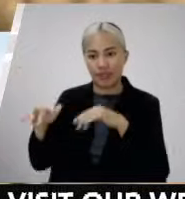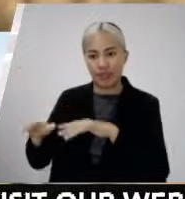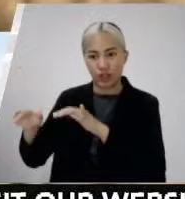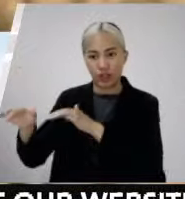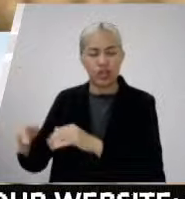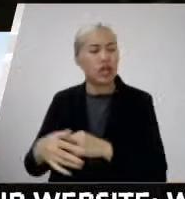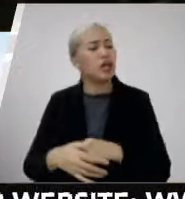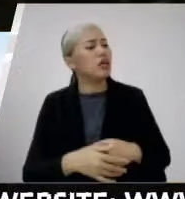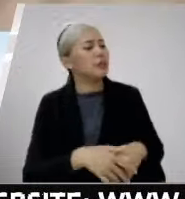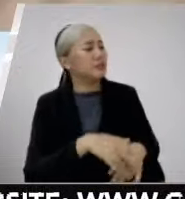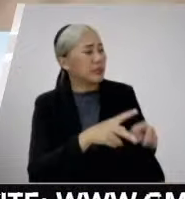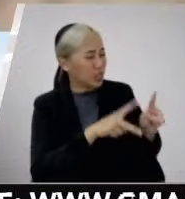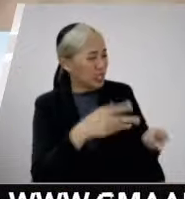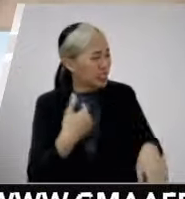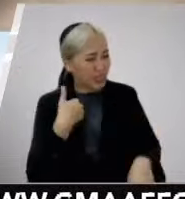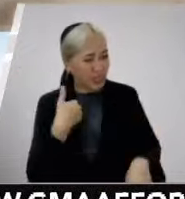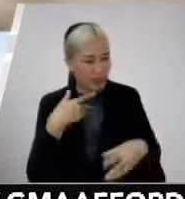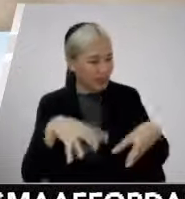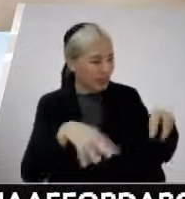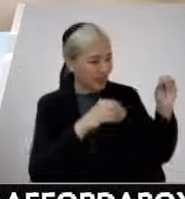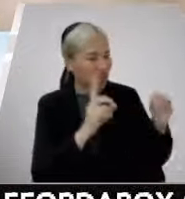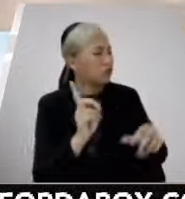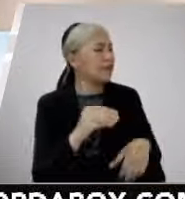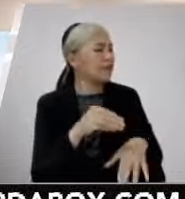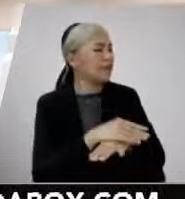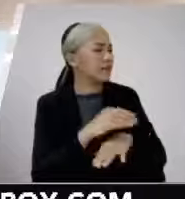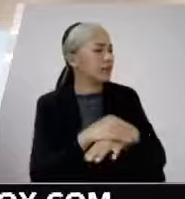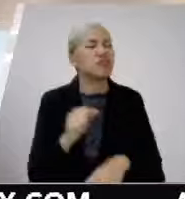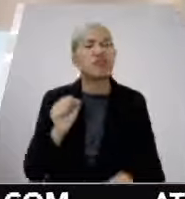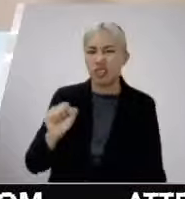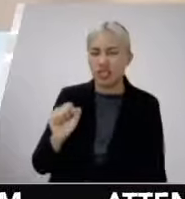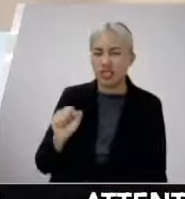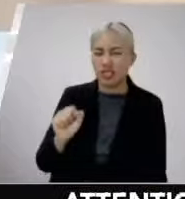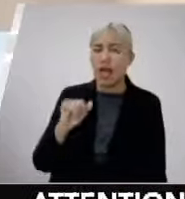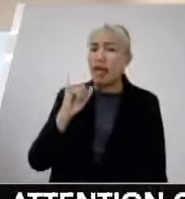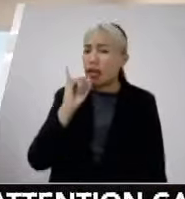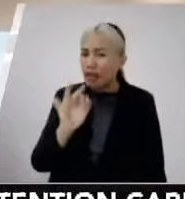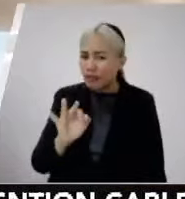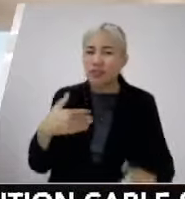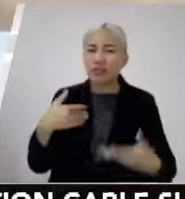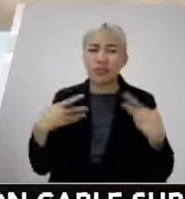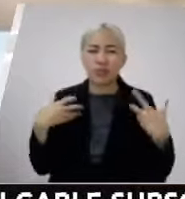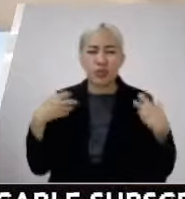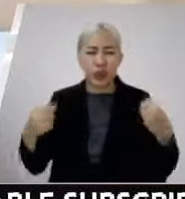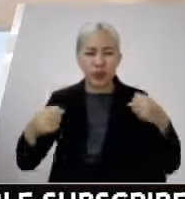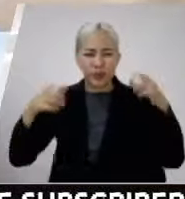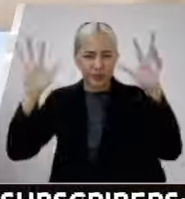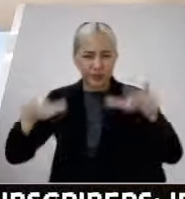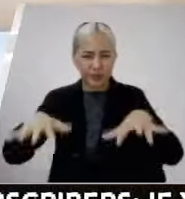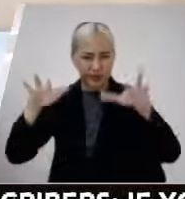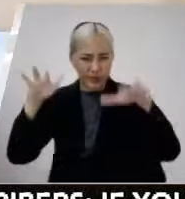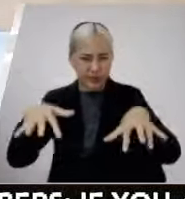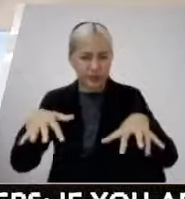po, in-advise namin nga in case na may mga malakas na ulan, mag-proceed na po doon